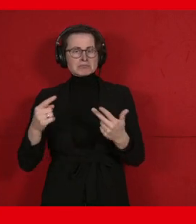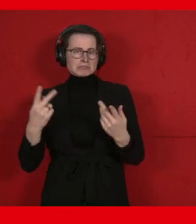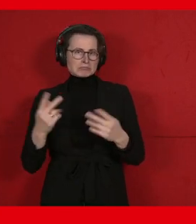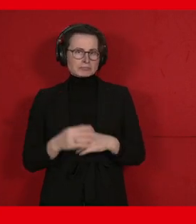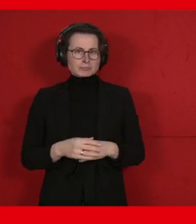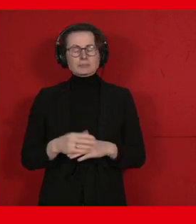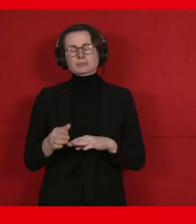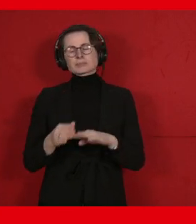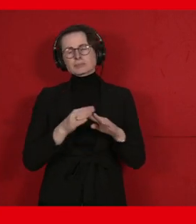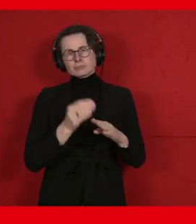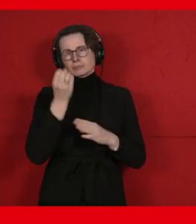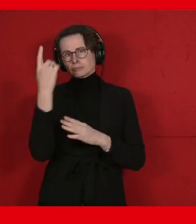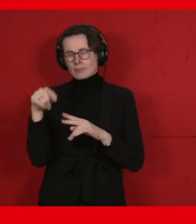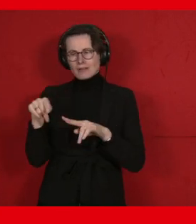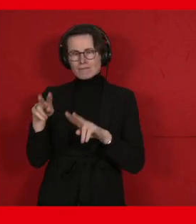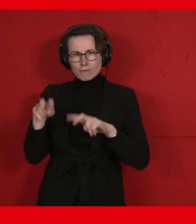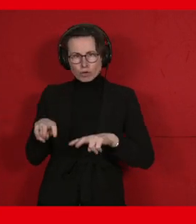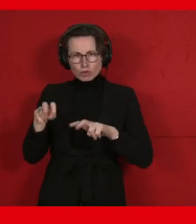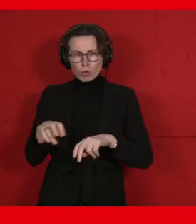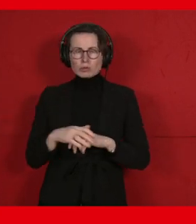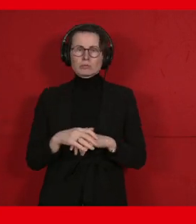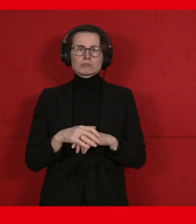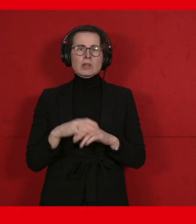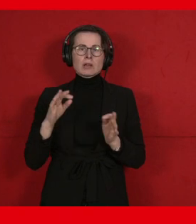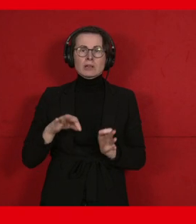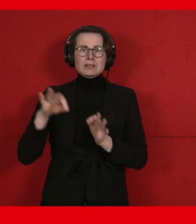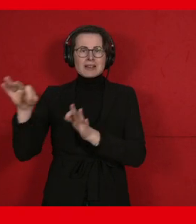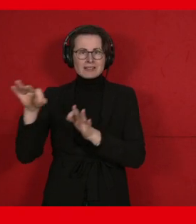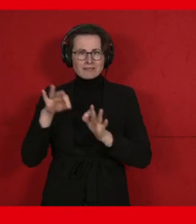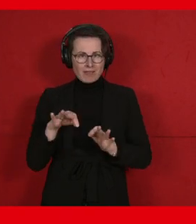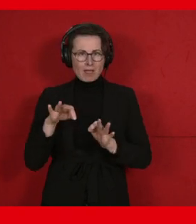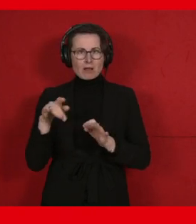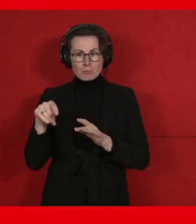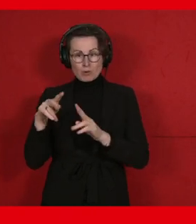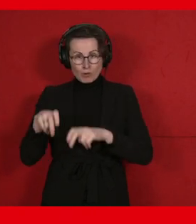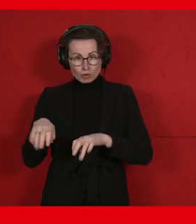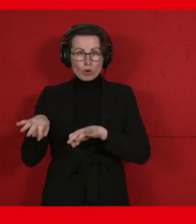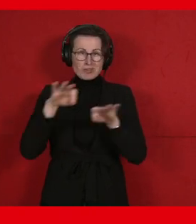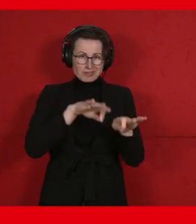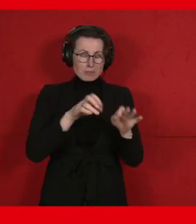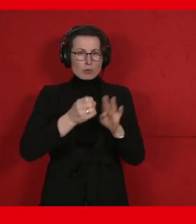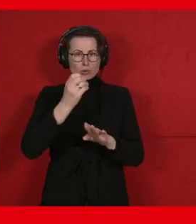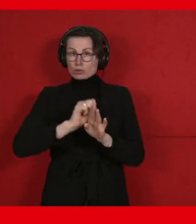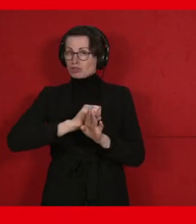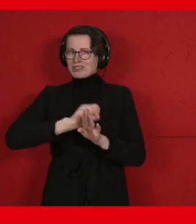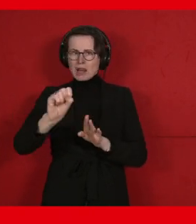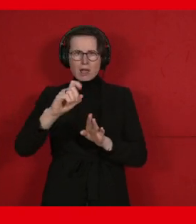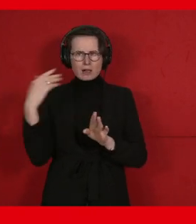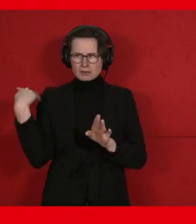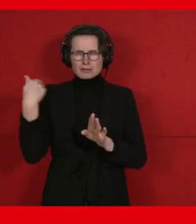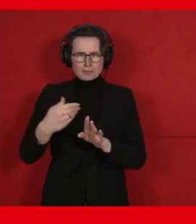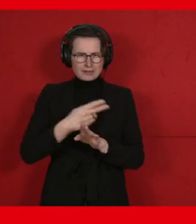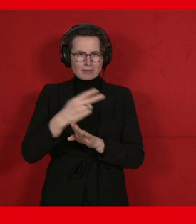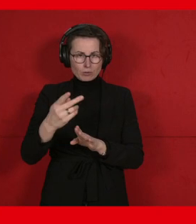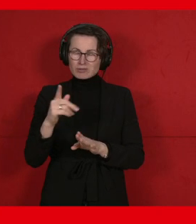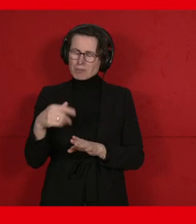stehen natürlich Forschung und auch Transfer in Produkte, schneller als wir das in Deutschland gewohnt sind. Wir müssen da, glaube ich, auch